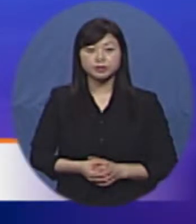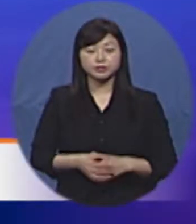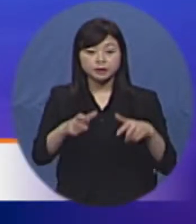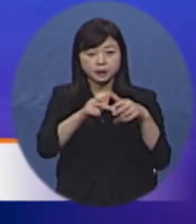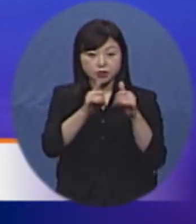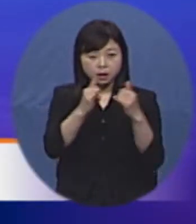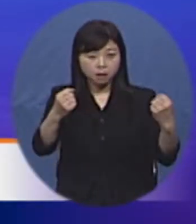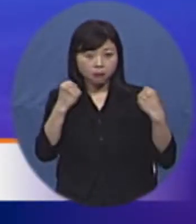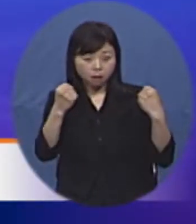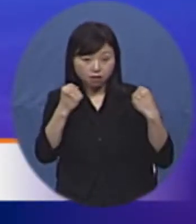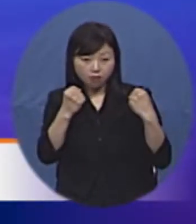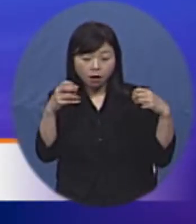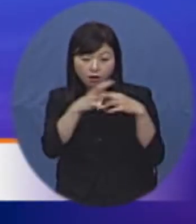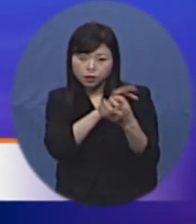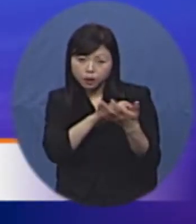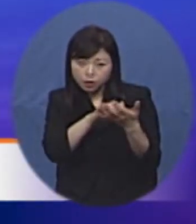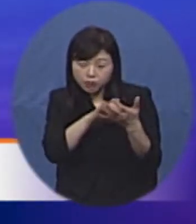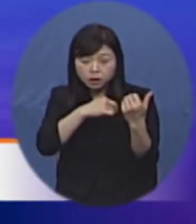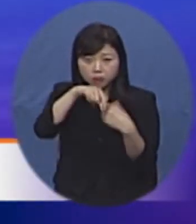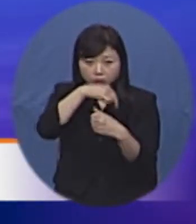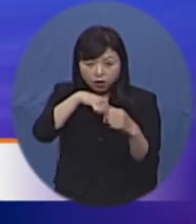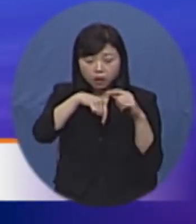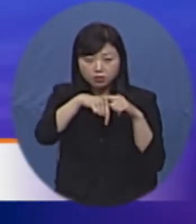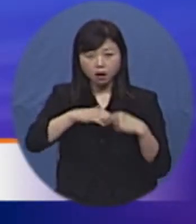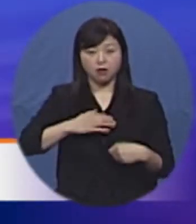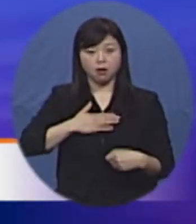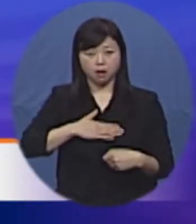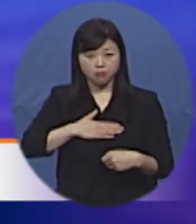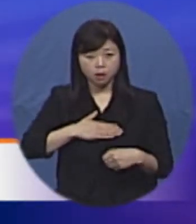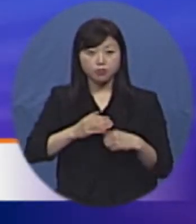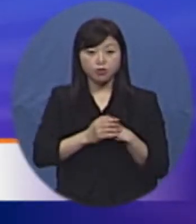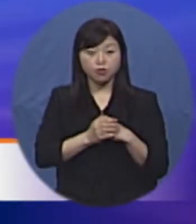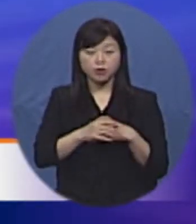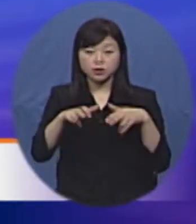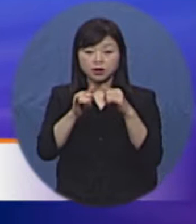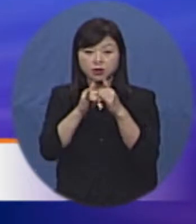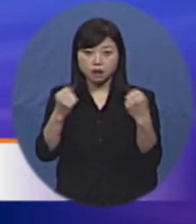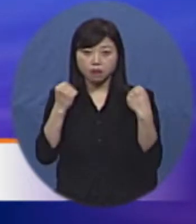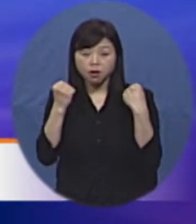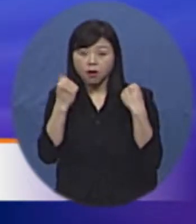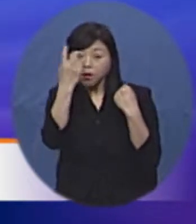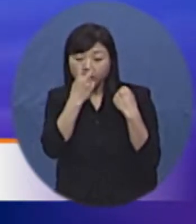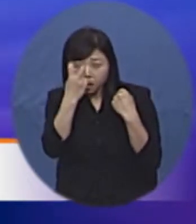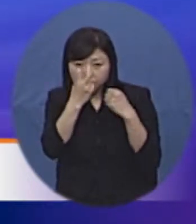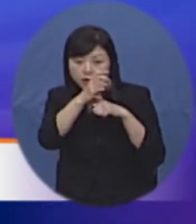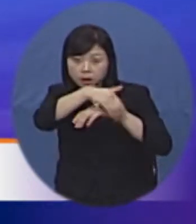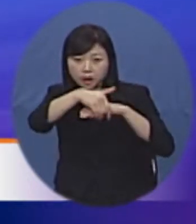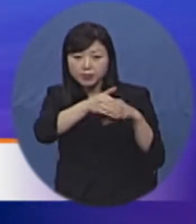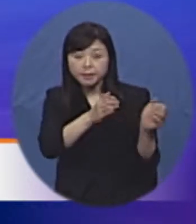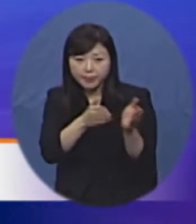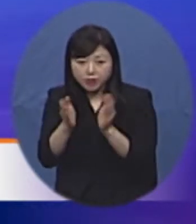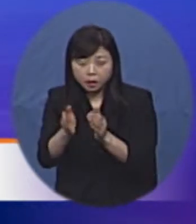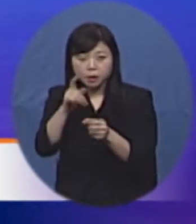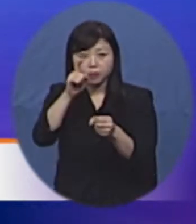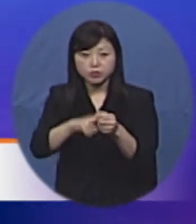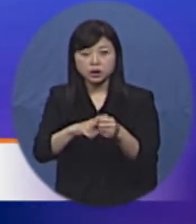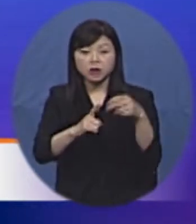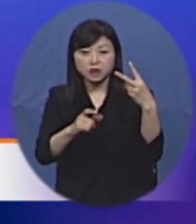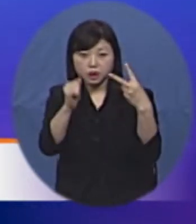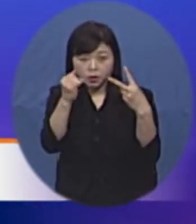장애인 건강통계 현황을 공유하고 효과적인 장애인 건강관리 전략 마련을 위한 제2회